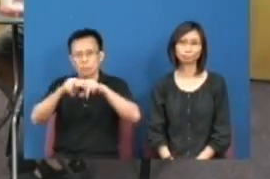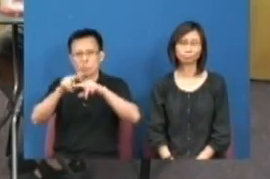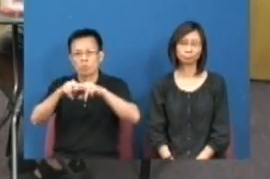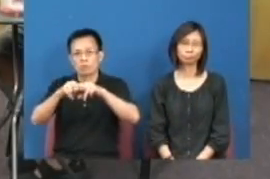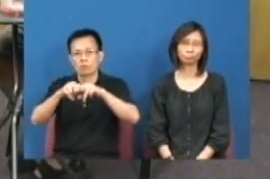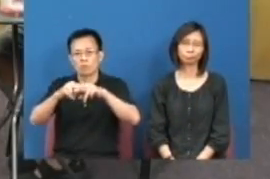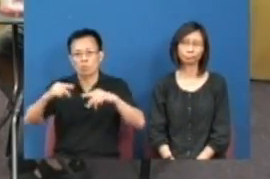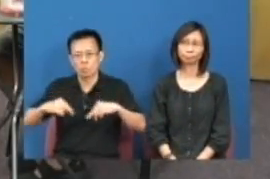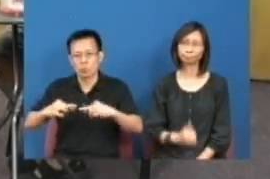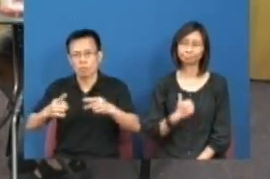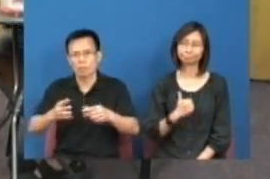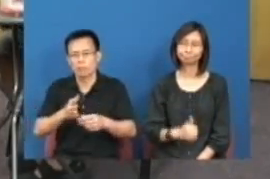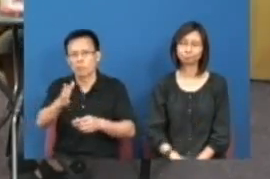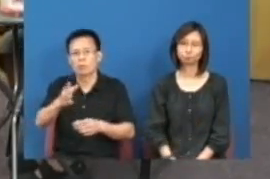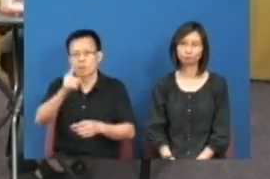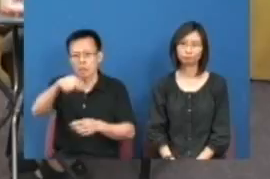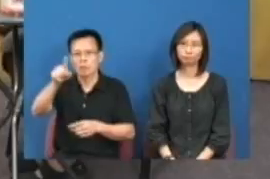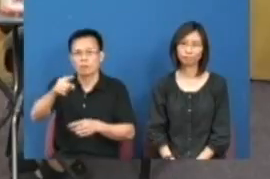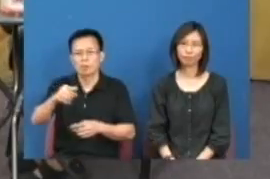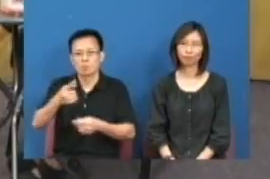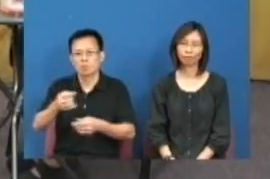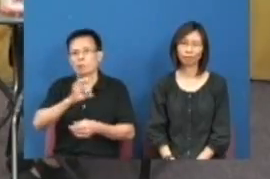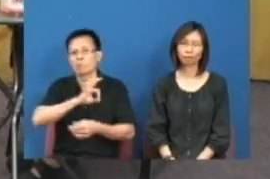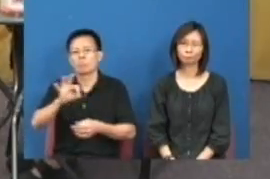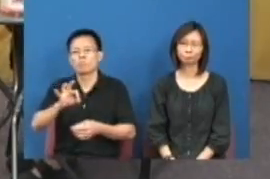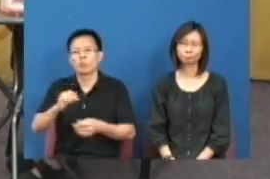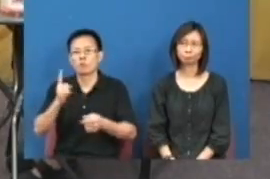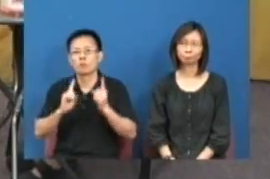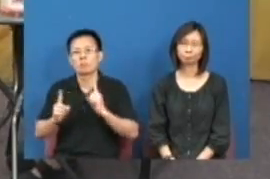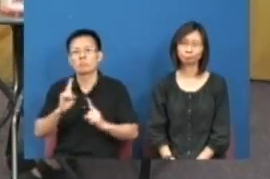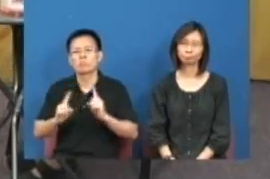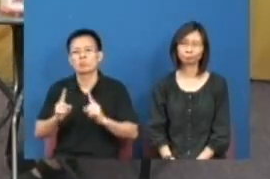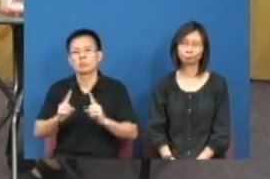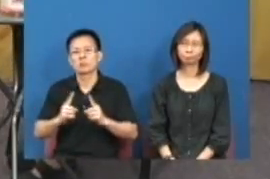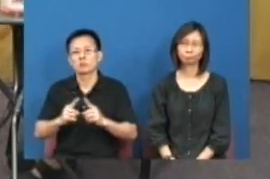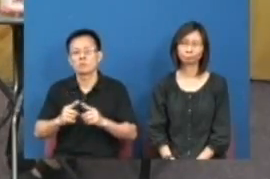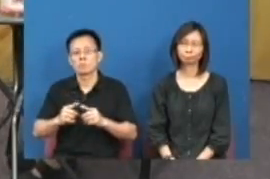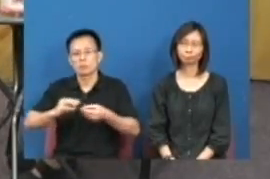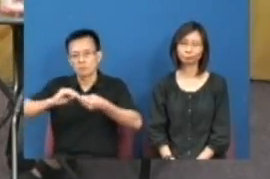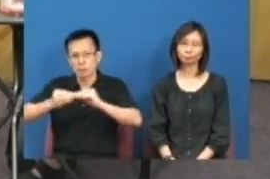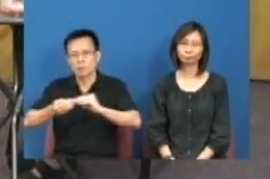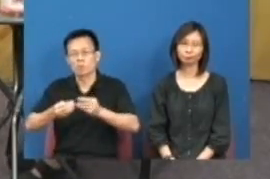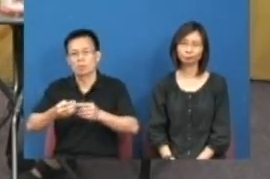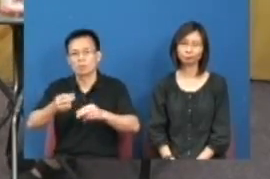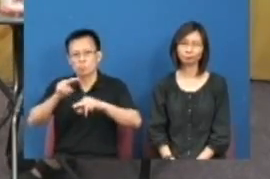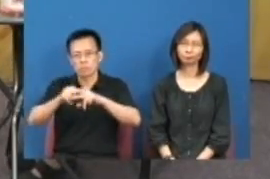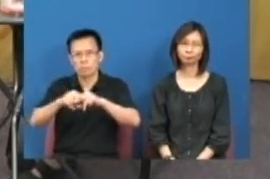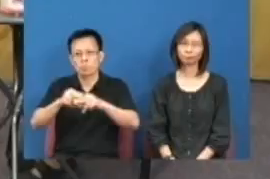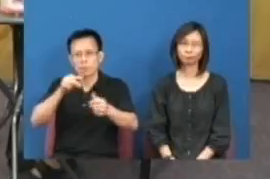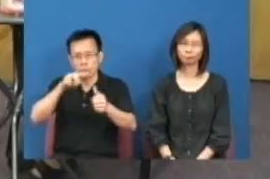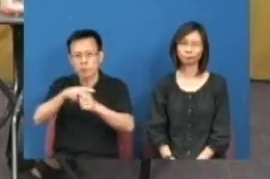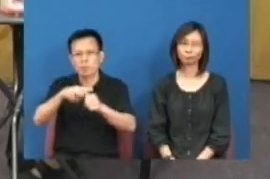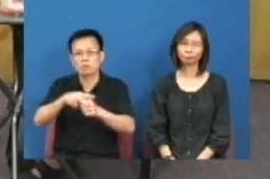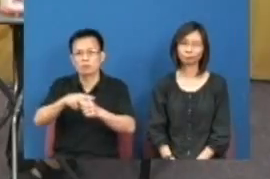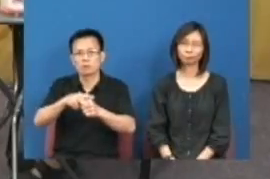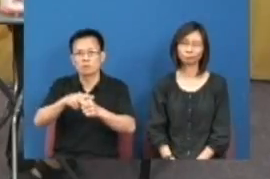個方向啱咗啦嘛。只不過係冇民主啫嘛，其實呢個就係路徑以嚟理論嘅反轉嚟，就係話中共已經迫使咗香港嘅